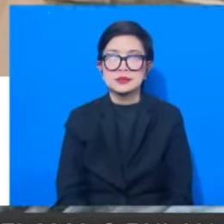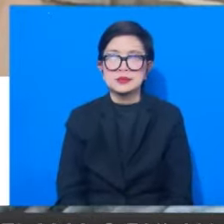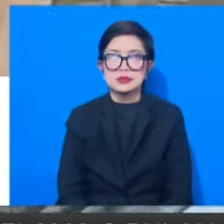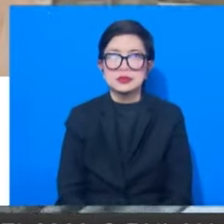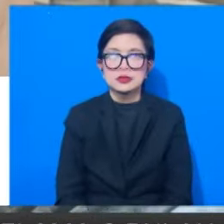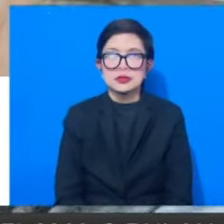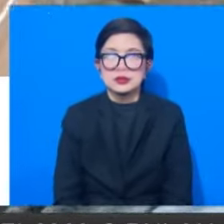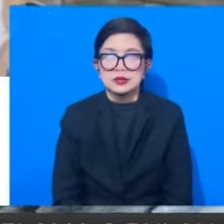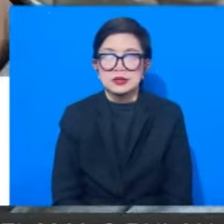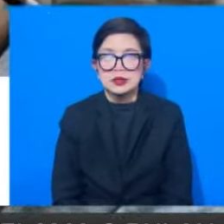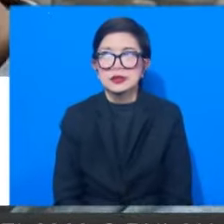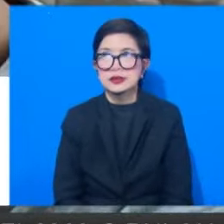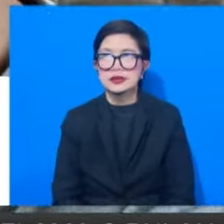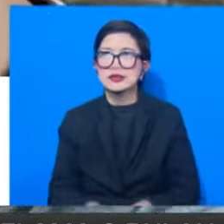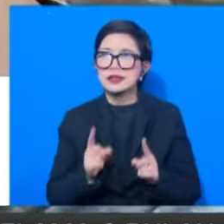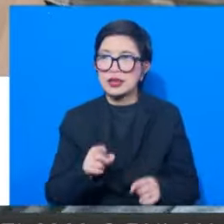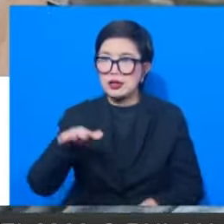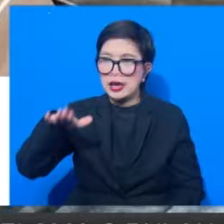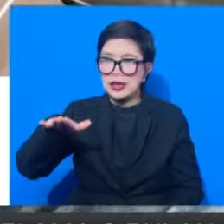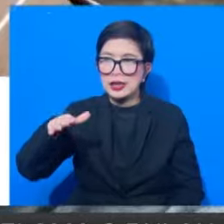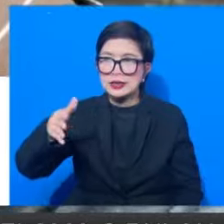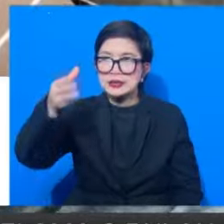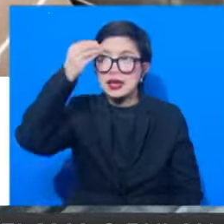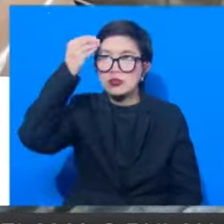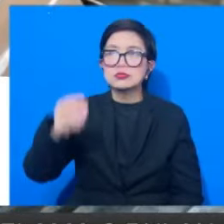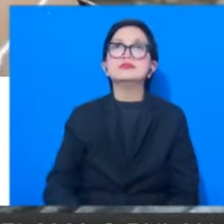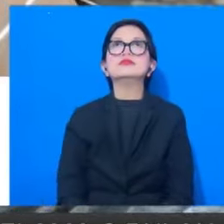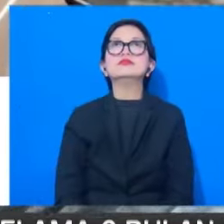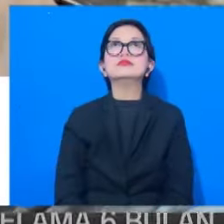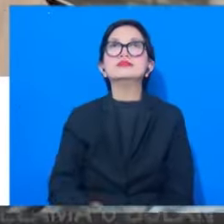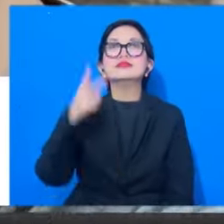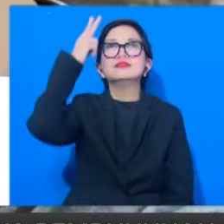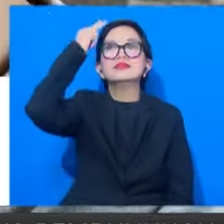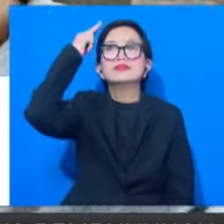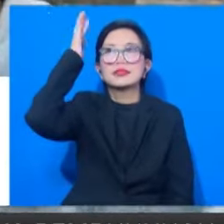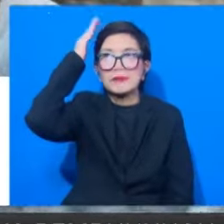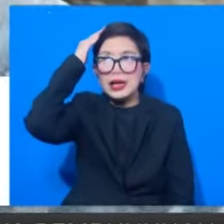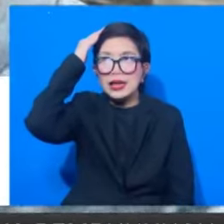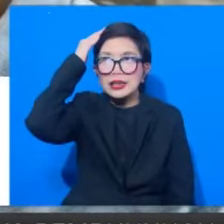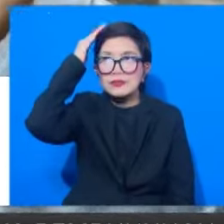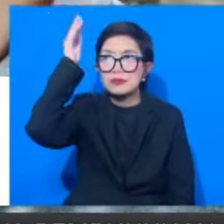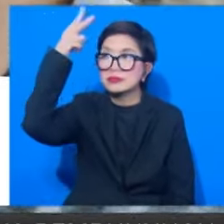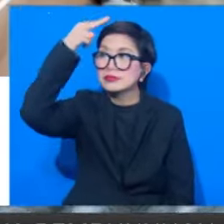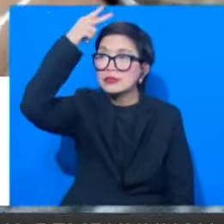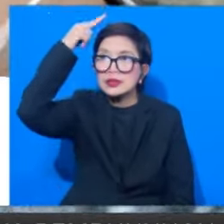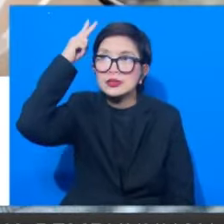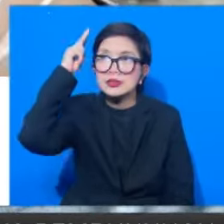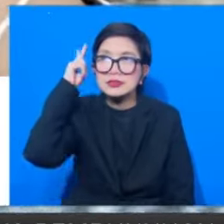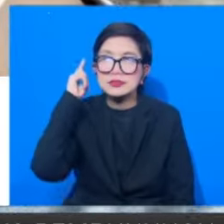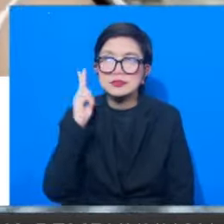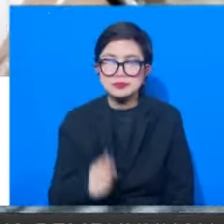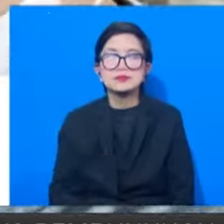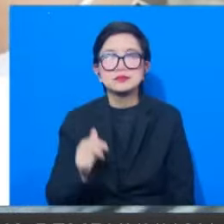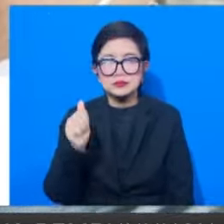Anak-anak. Saya kalau anak yang ngerti enak, langsung kita langsung, apa ya, selanjutnya kita tuju langsung